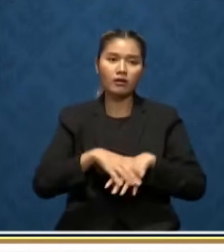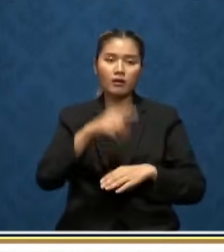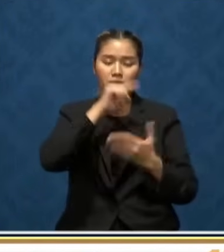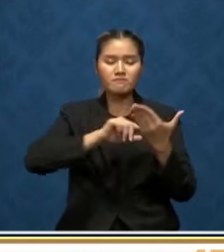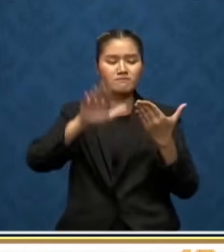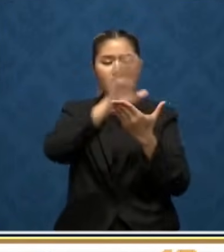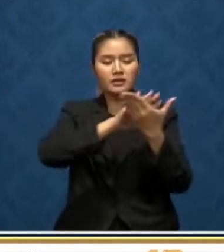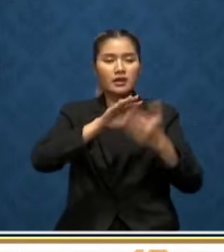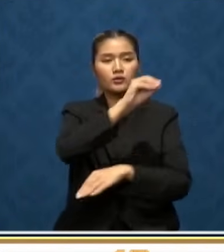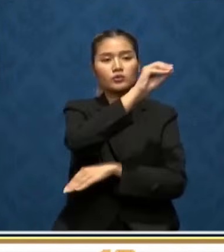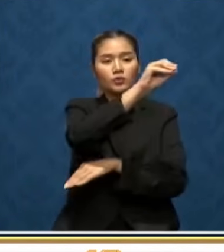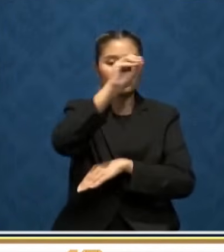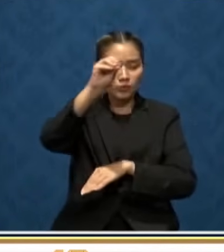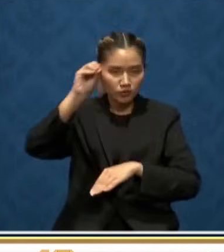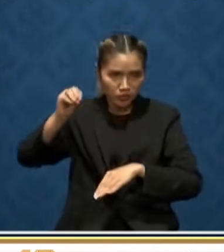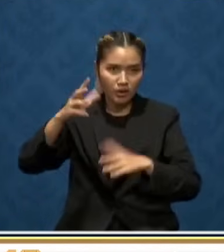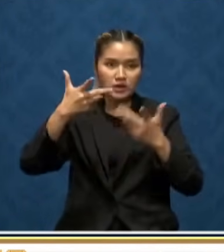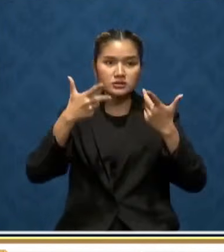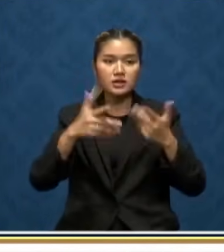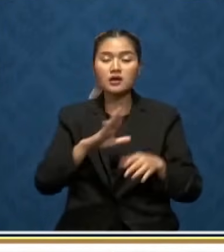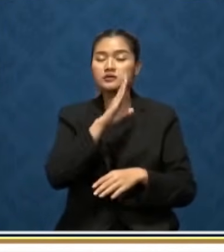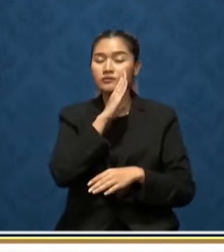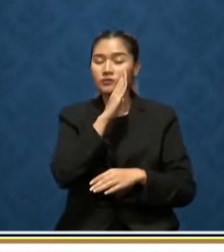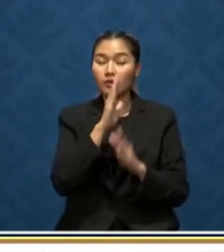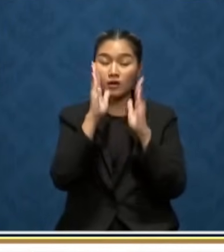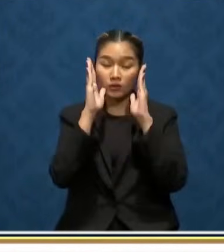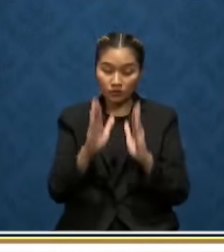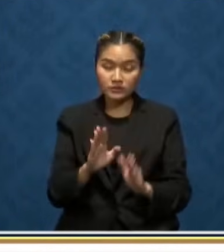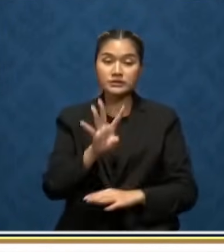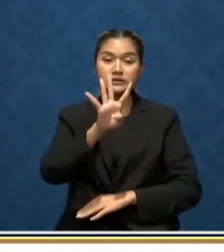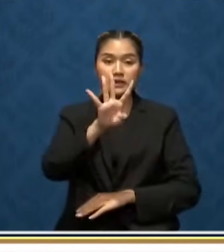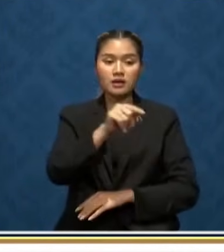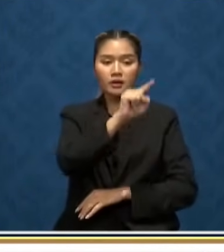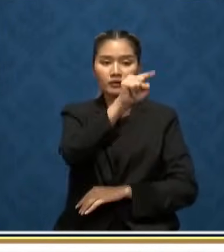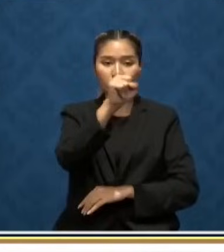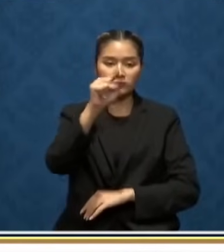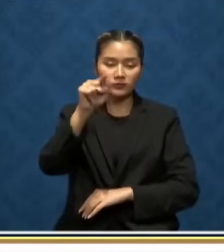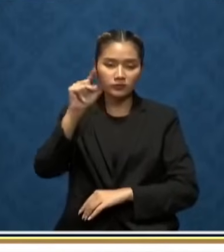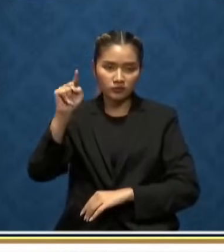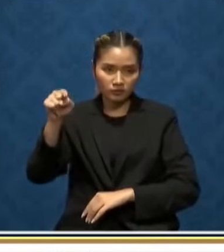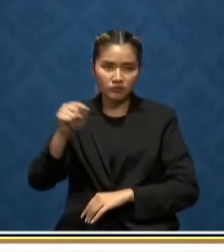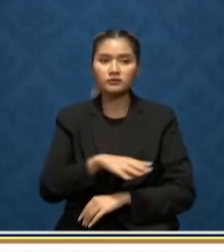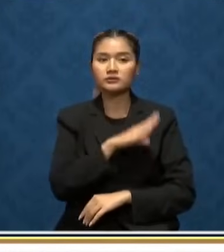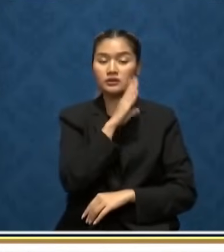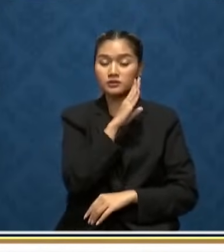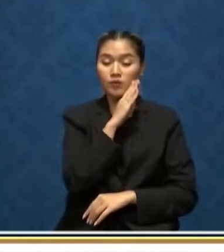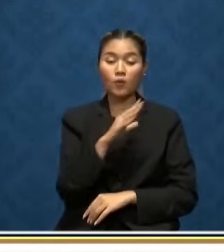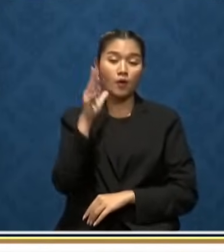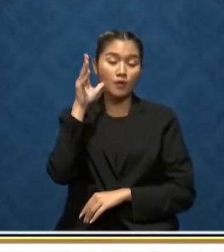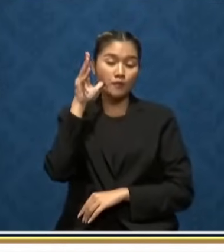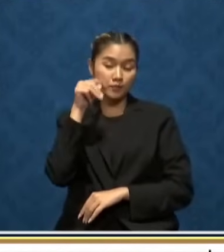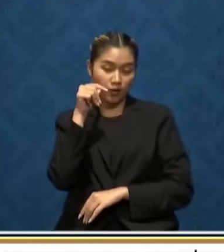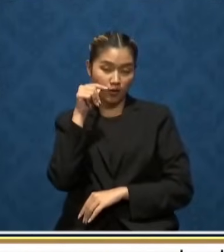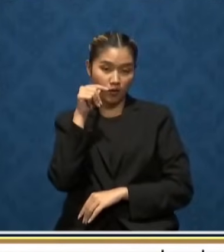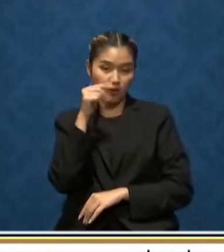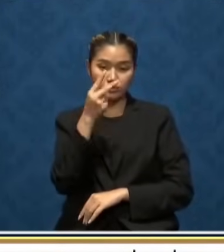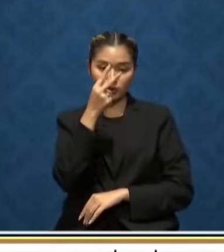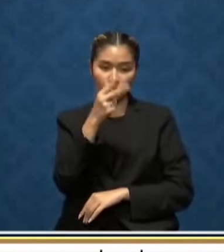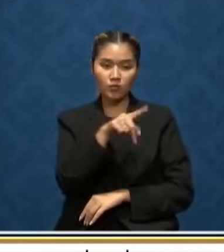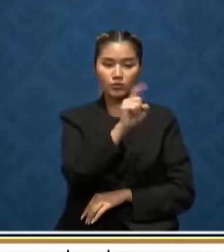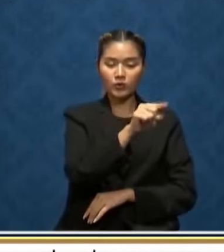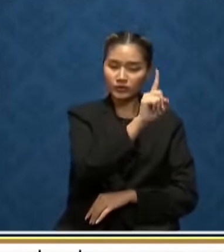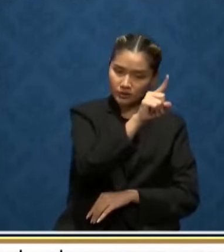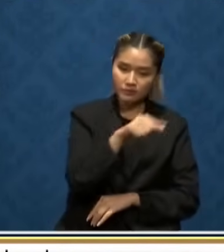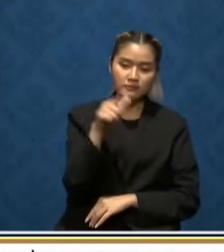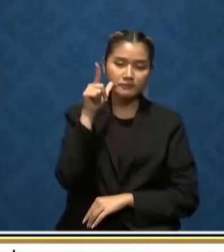มากด4คนหมายความว่าถ้าพ่อจะดูกดเบอร์1แม่จะดูกด